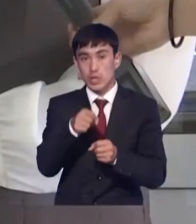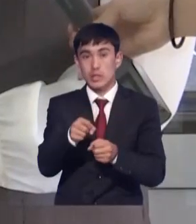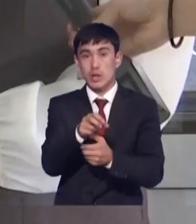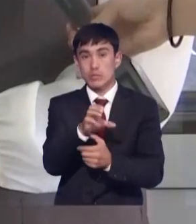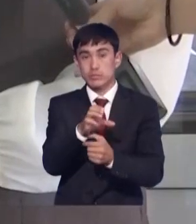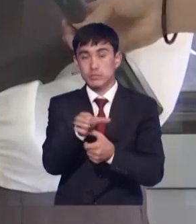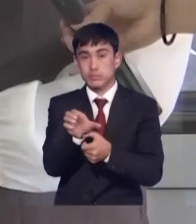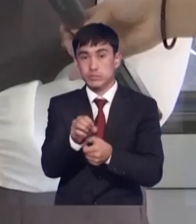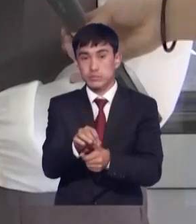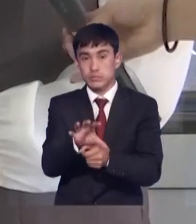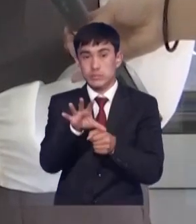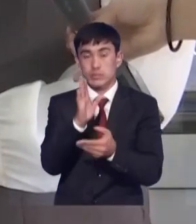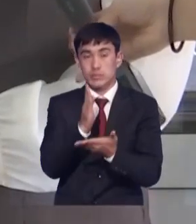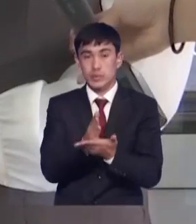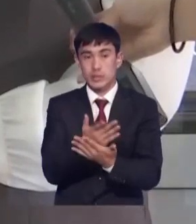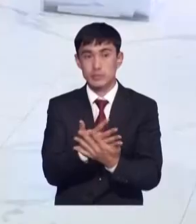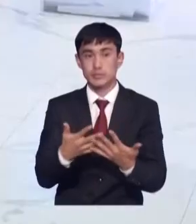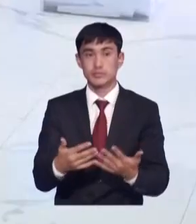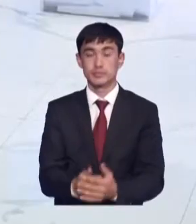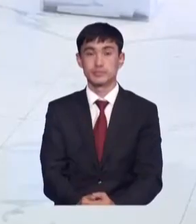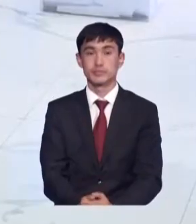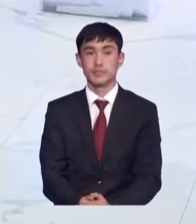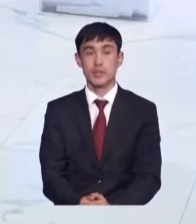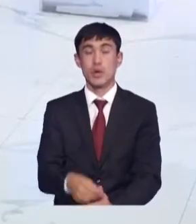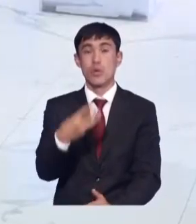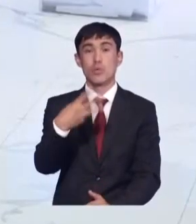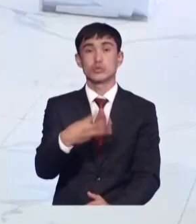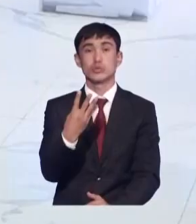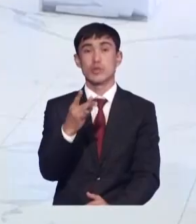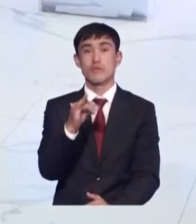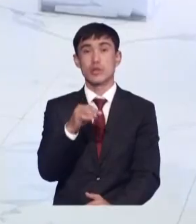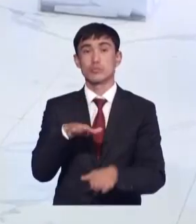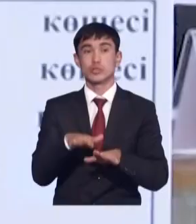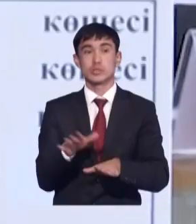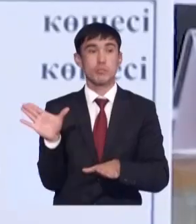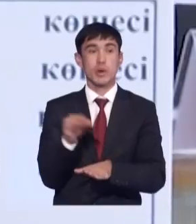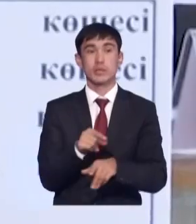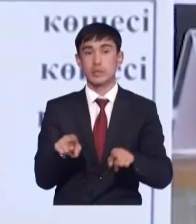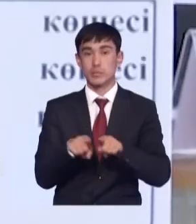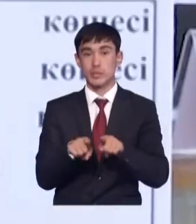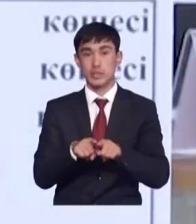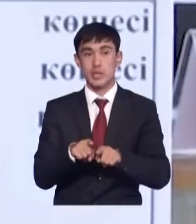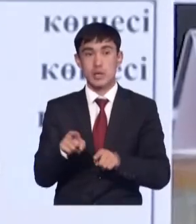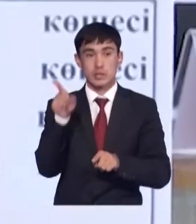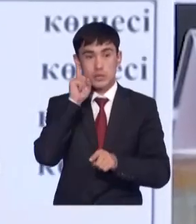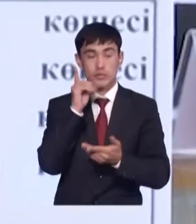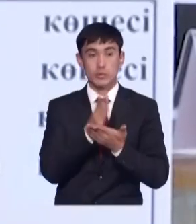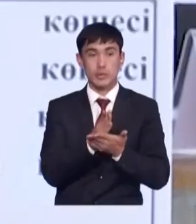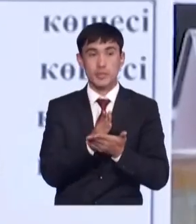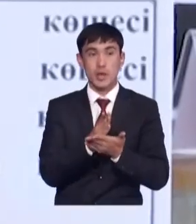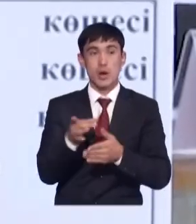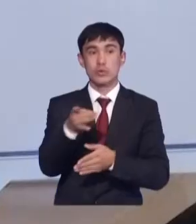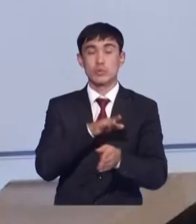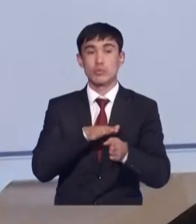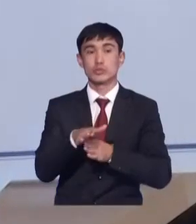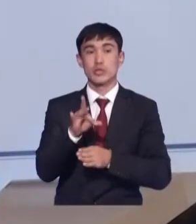арнайы ұлғайтқыш құралдар берілген. 34 референдум учаскелерінің барлығында байланыс телефондар орнатылған. Ал аудан